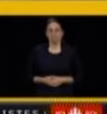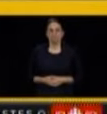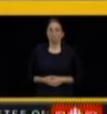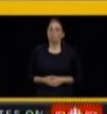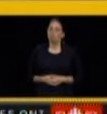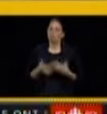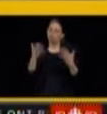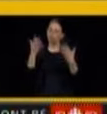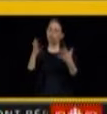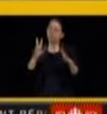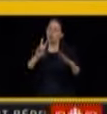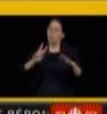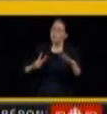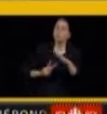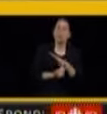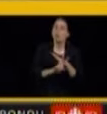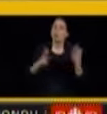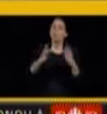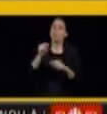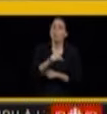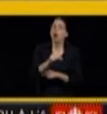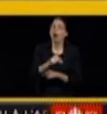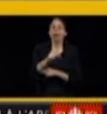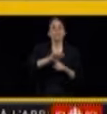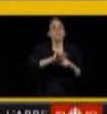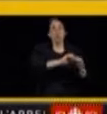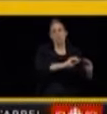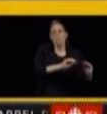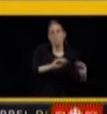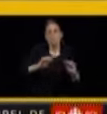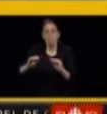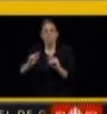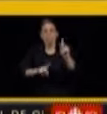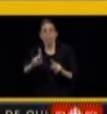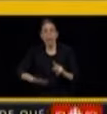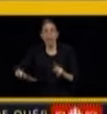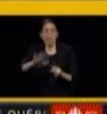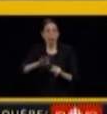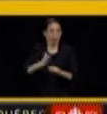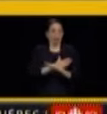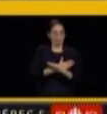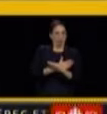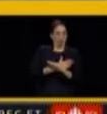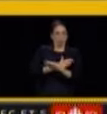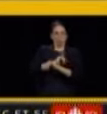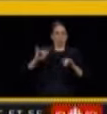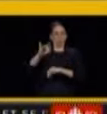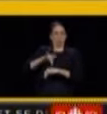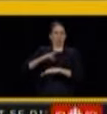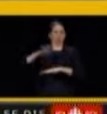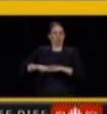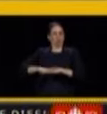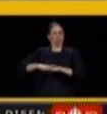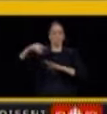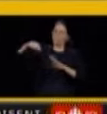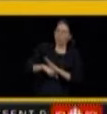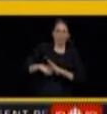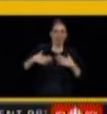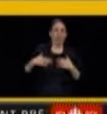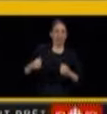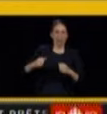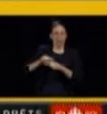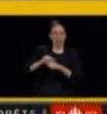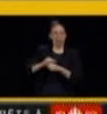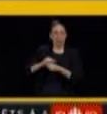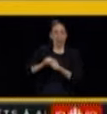hein, une formation pour les gens là, qui n'ont pas nécessairement une formation en santé, notamment les étudiants des